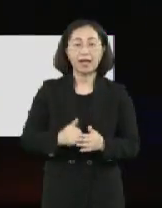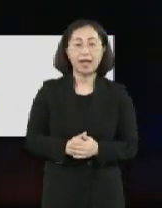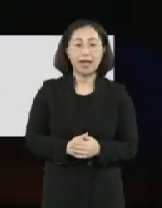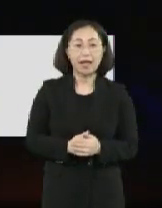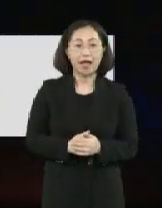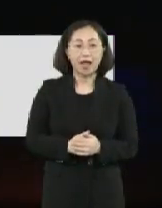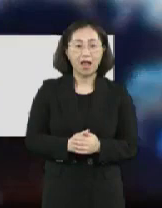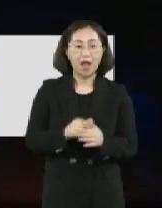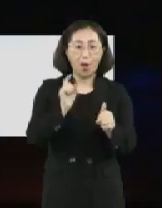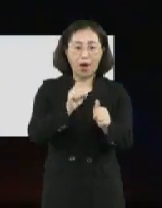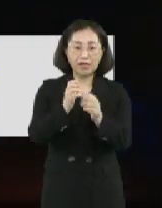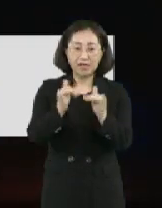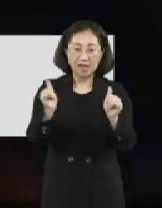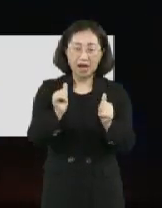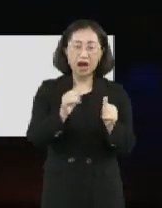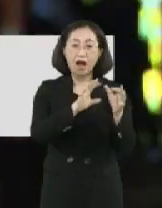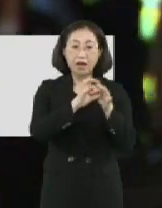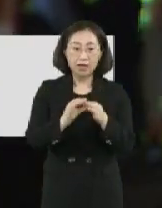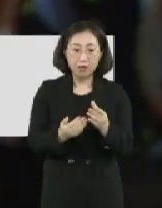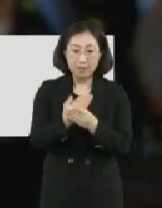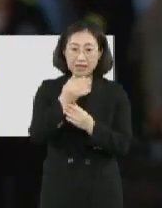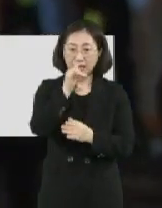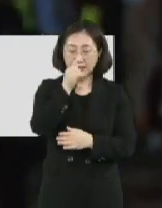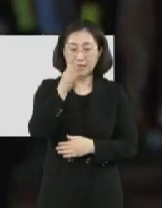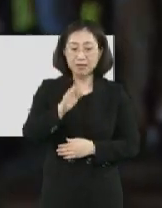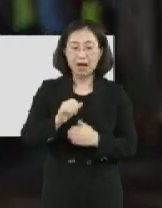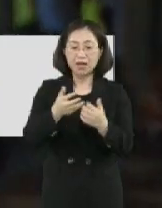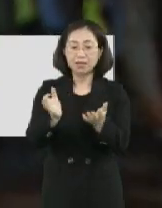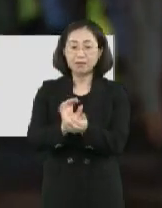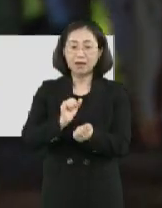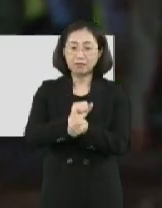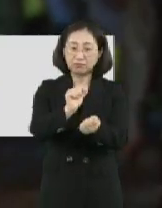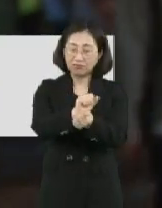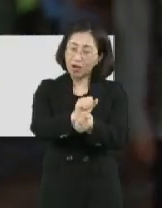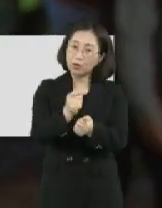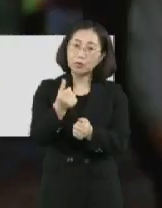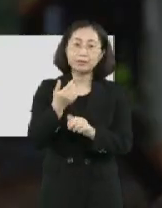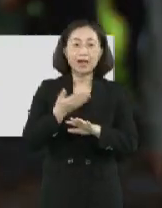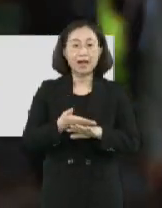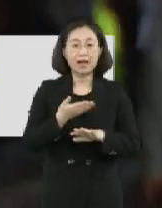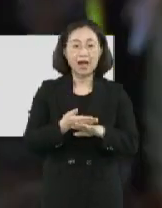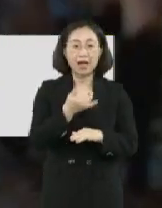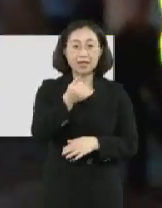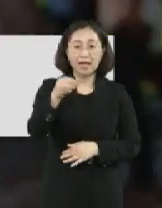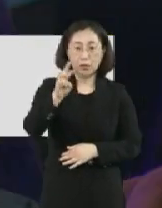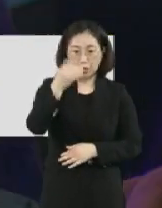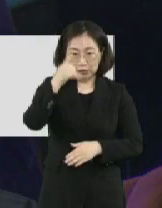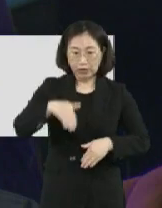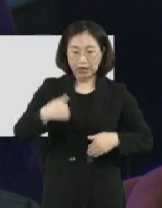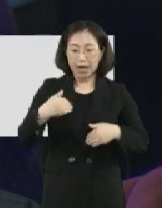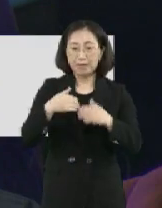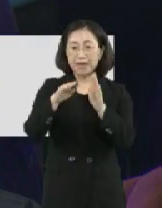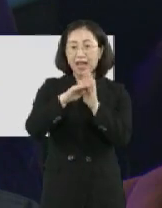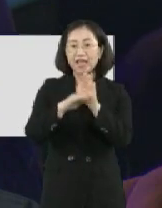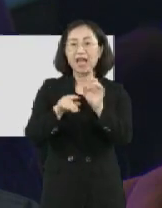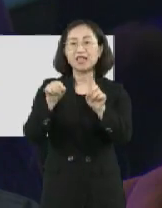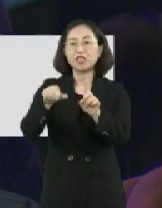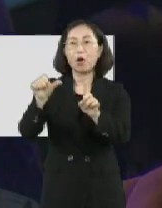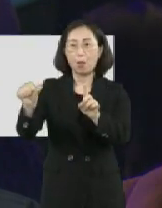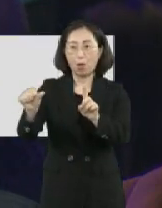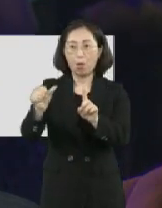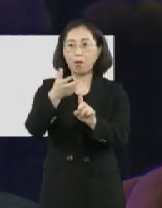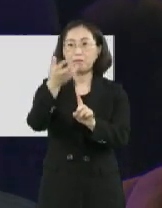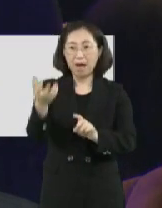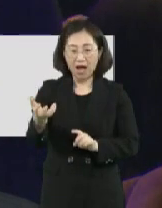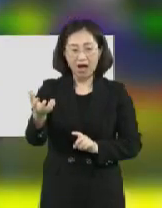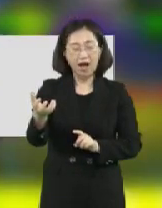시는 최근 확진자가 계속 발생하고 있지만 집단 감염과는 양상이 다른 데다 세종과 충남이 이미 1.5단계를 시행